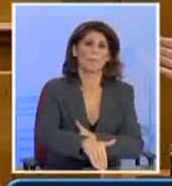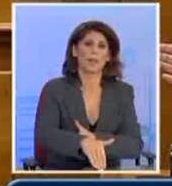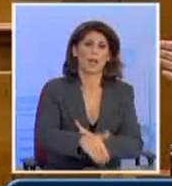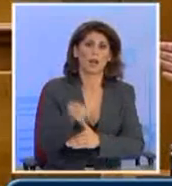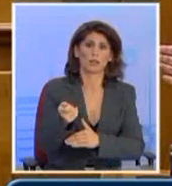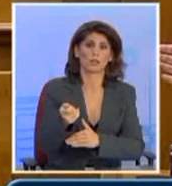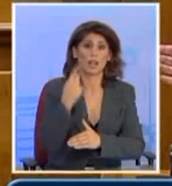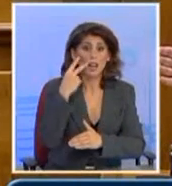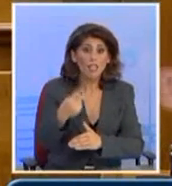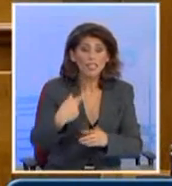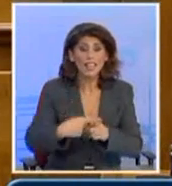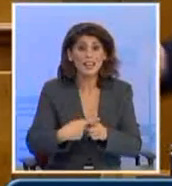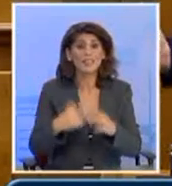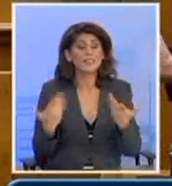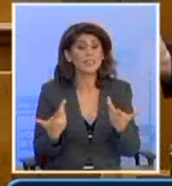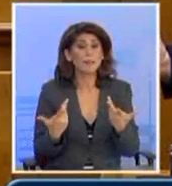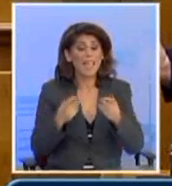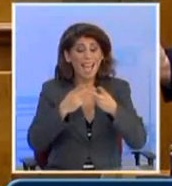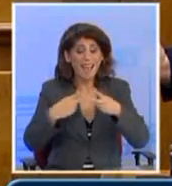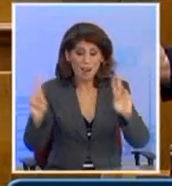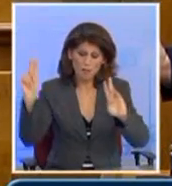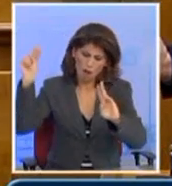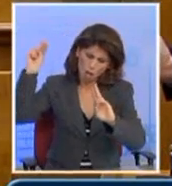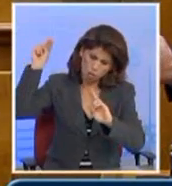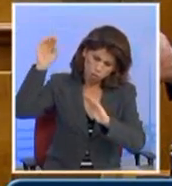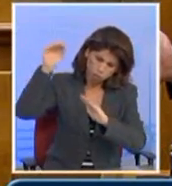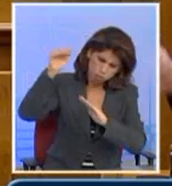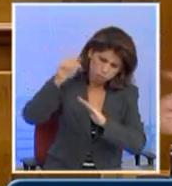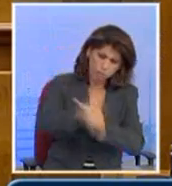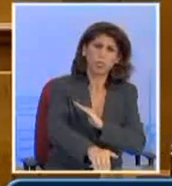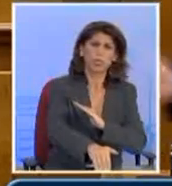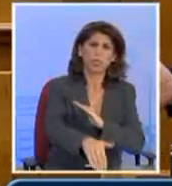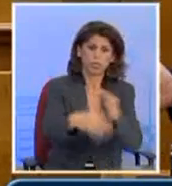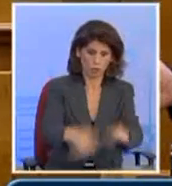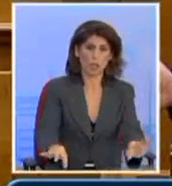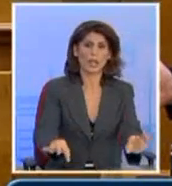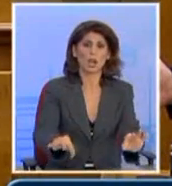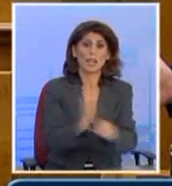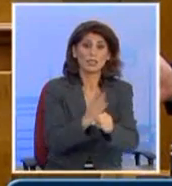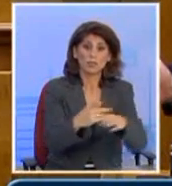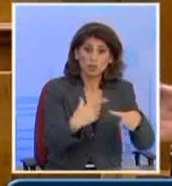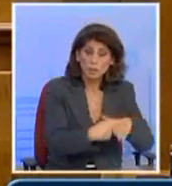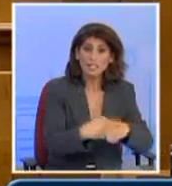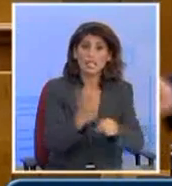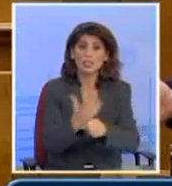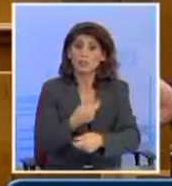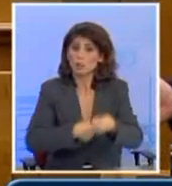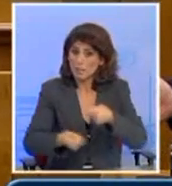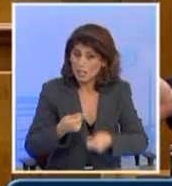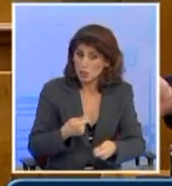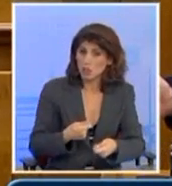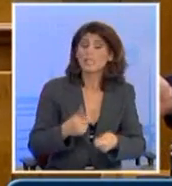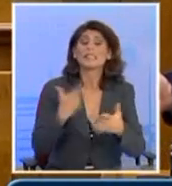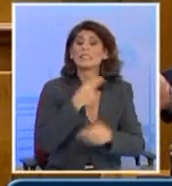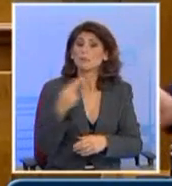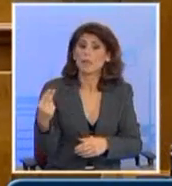δει η χώρα τι σημαίνει ελεύθερη πτώση στο κενό, τι σημαίνει καταστροφή των τραπεζών, τι σημαίνει καταστροφή των επιχειρήσεων,